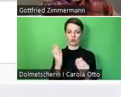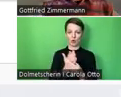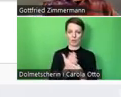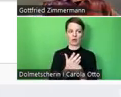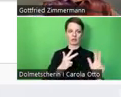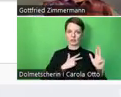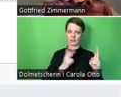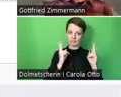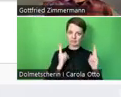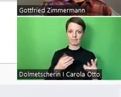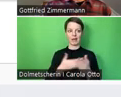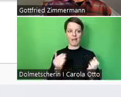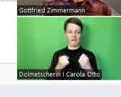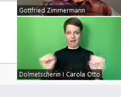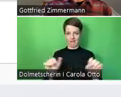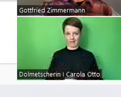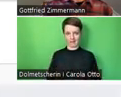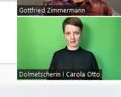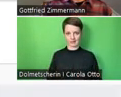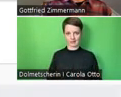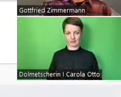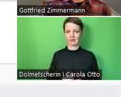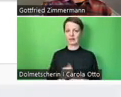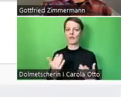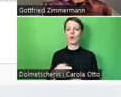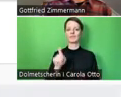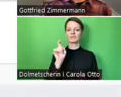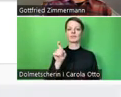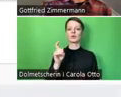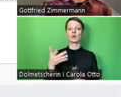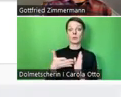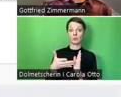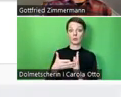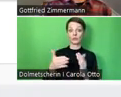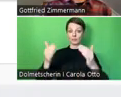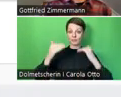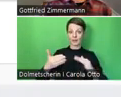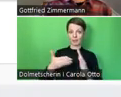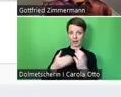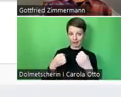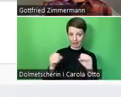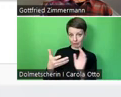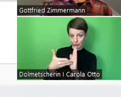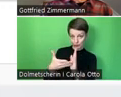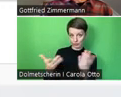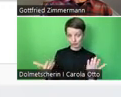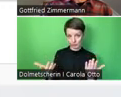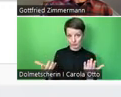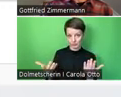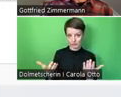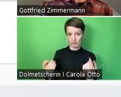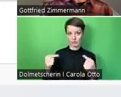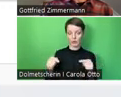Barrierefreiheit. Dazu muss ich auf Überprüfen gehen, dann auf Barrierefreiheit überprüfen und dann nochmal